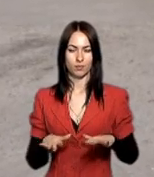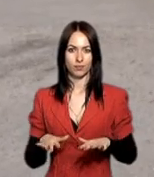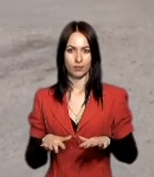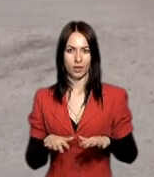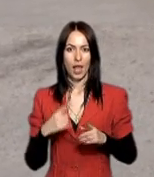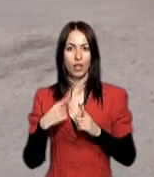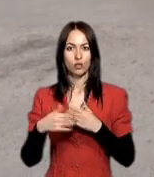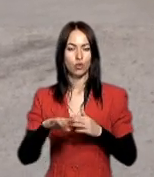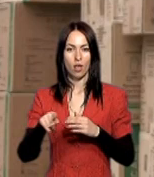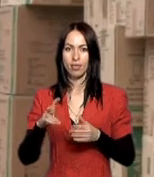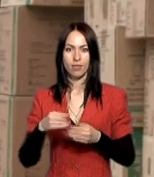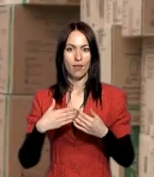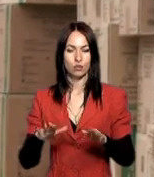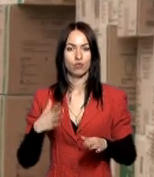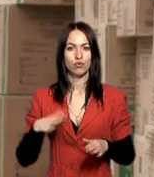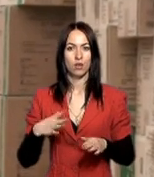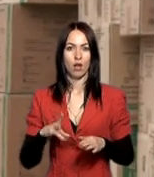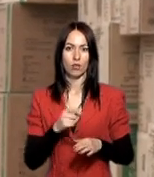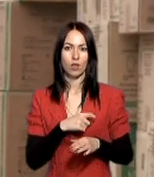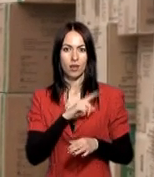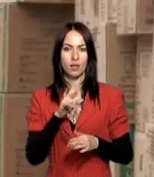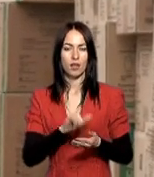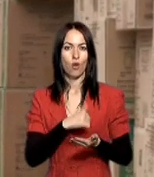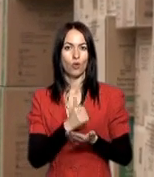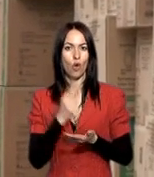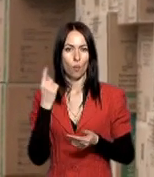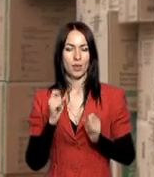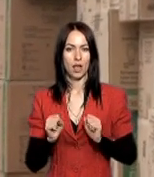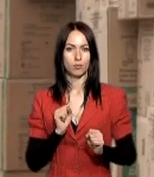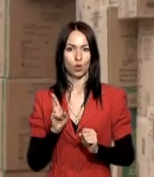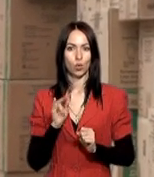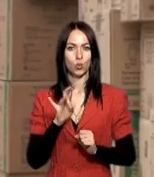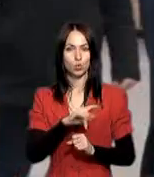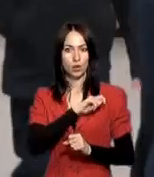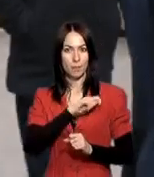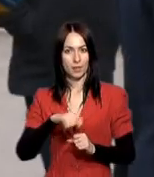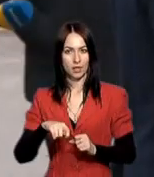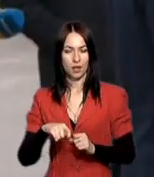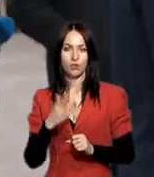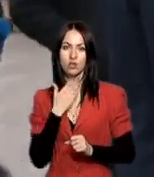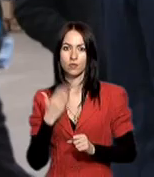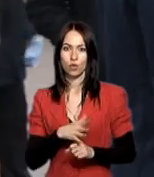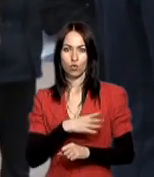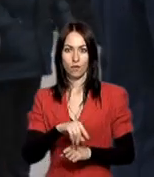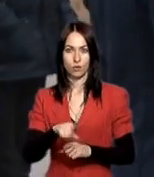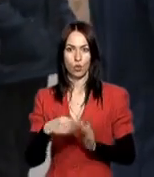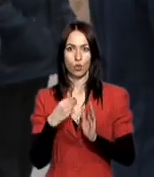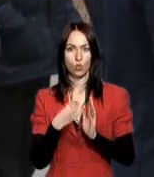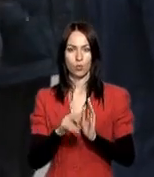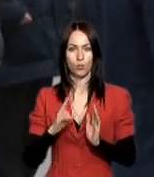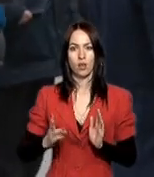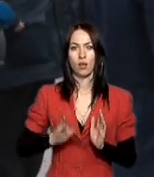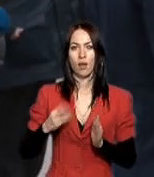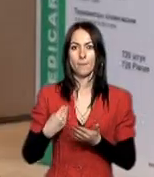Інші коробки не відкривають, чекають на посадовців та очільника обладміністрації. Олексій Кучер, приїхавши, звітує. Все це придбали меценати.